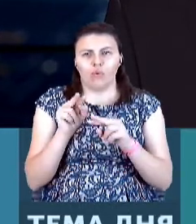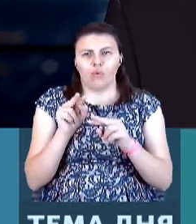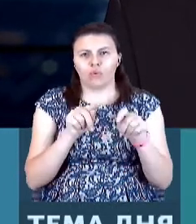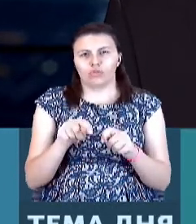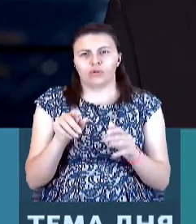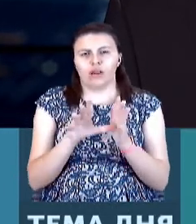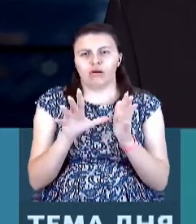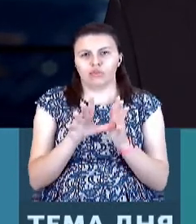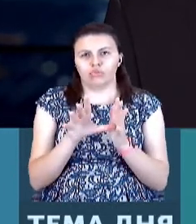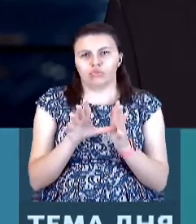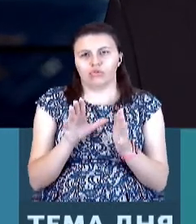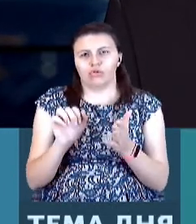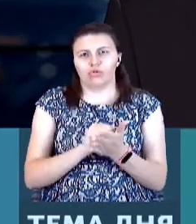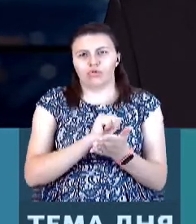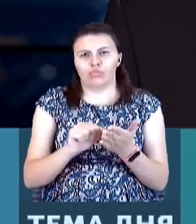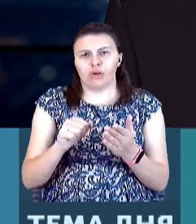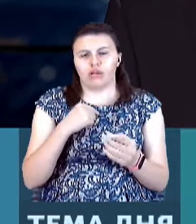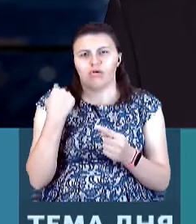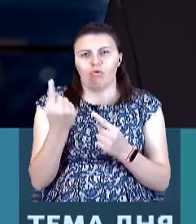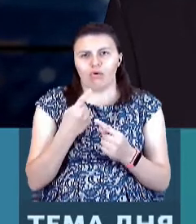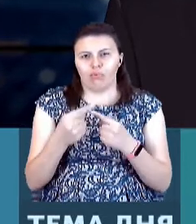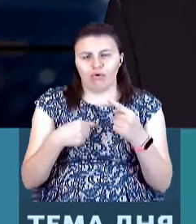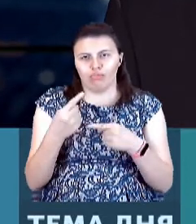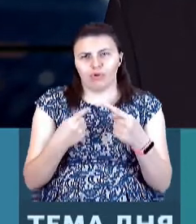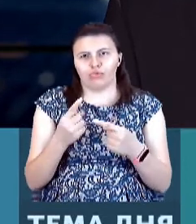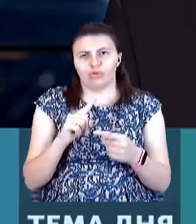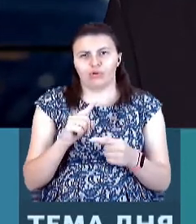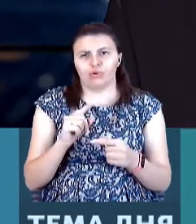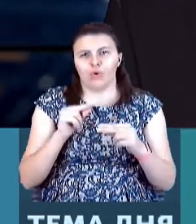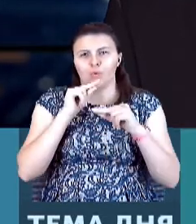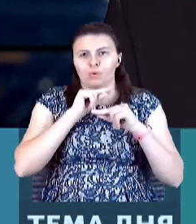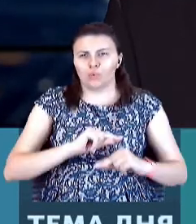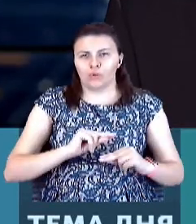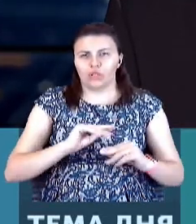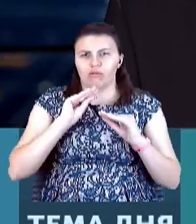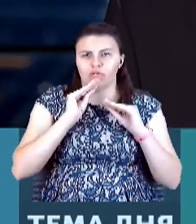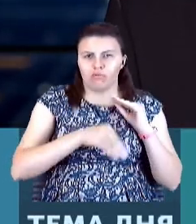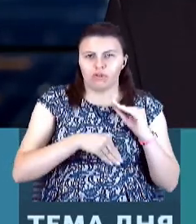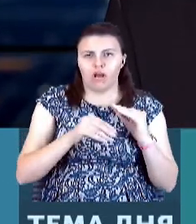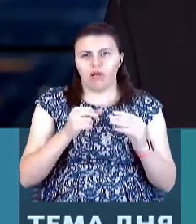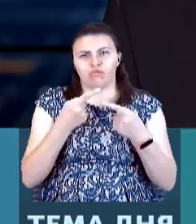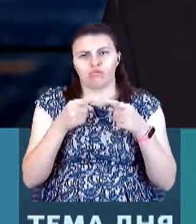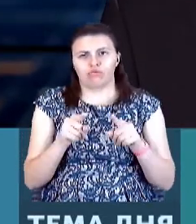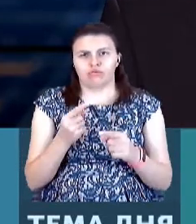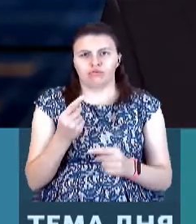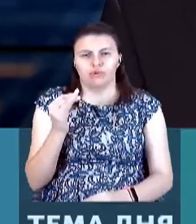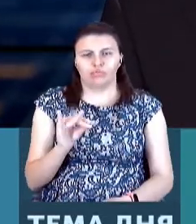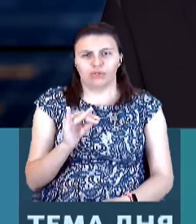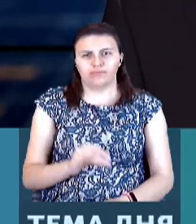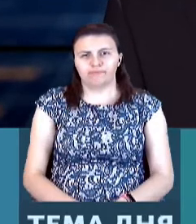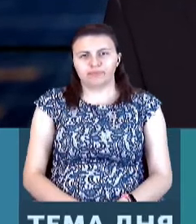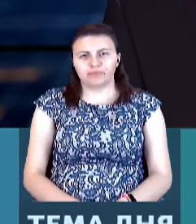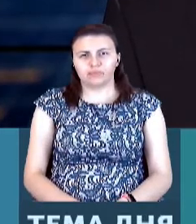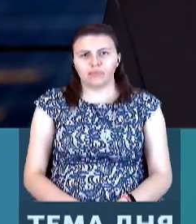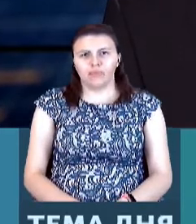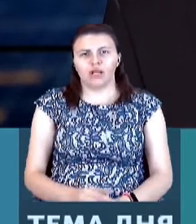електронного документового обігу і так далі, які утруднюють тінізацію оплати праці. Але це вже трошки інша історія. Пане Ярославе, від